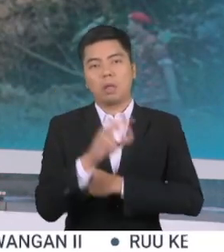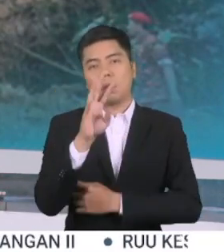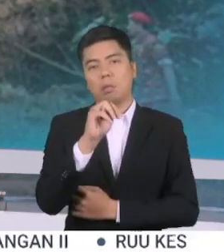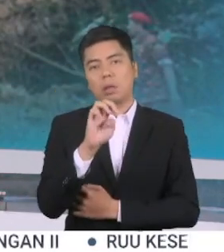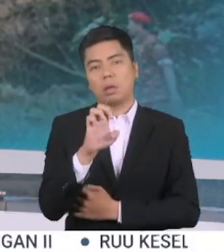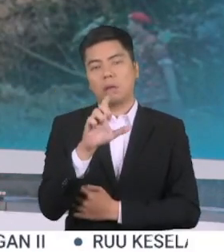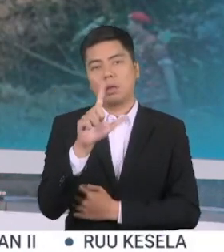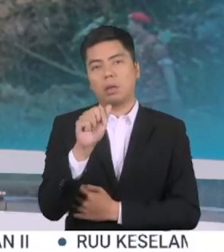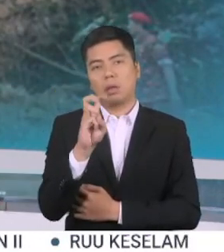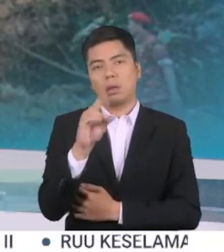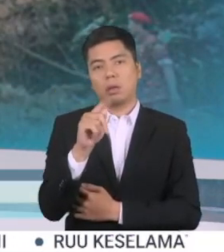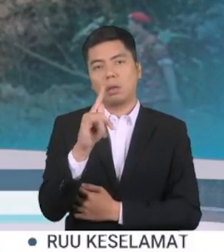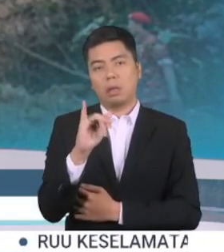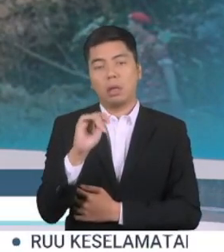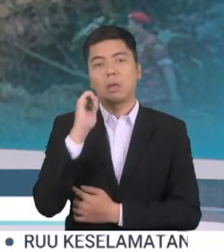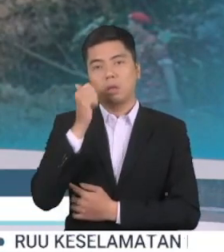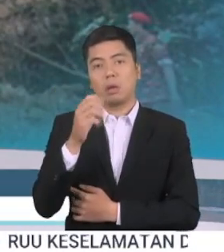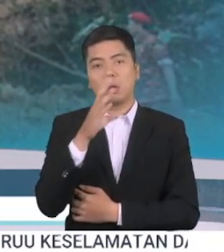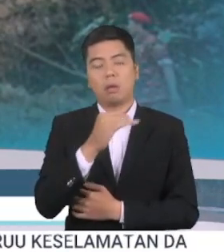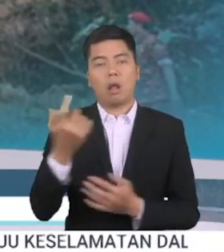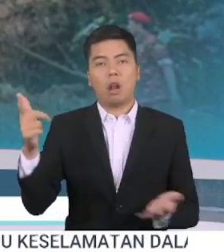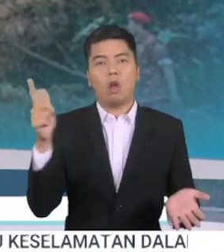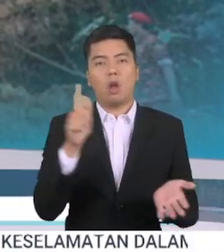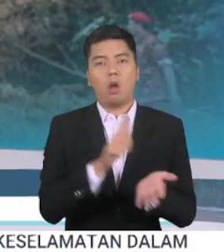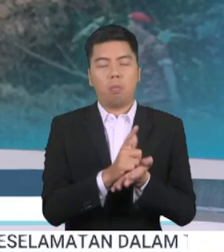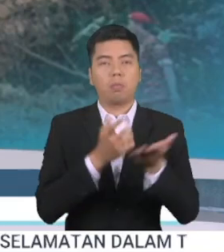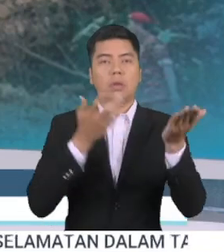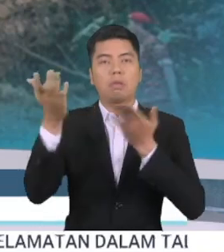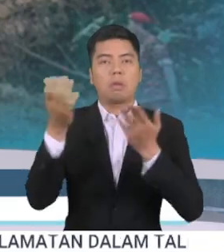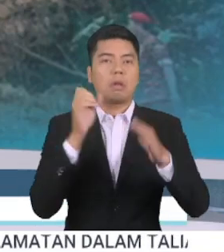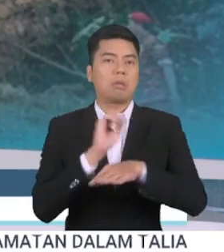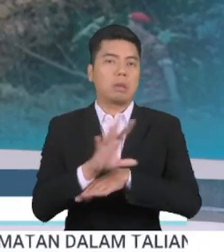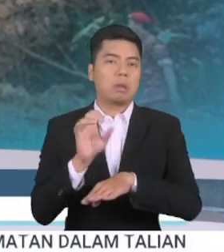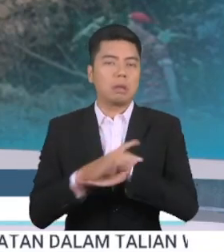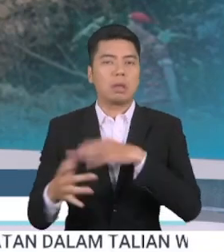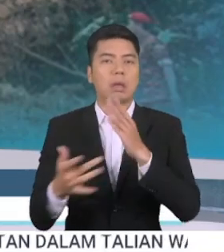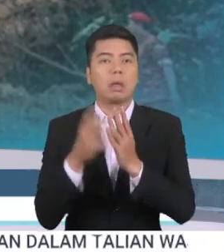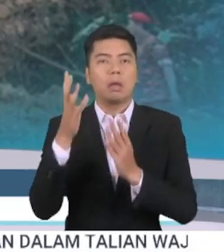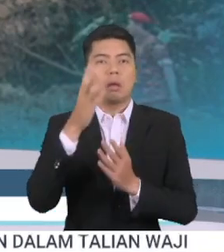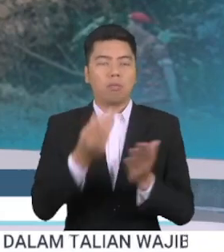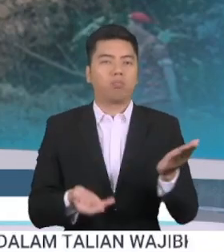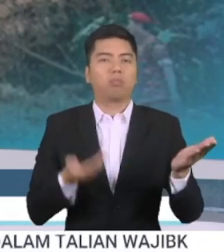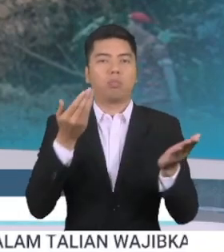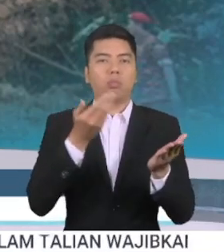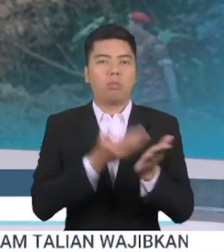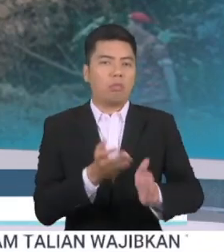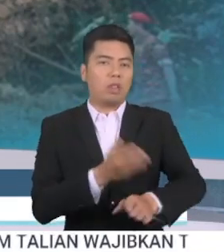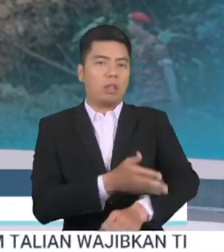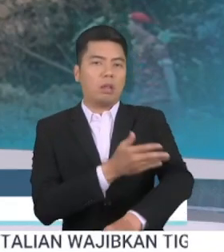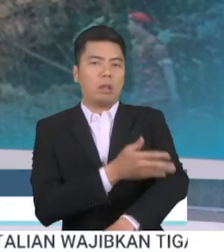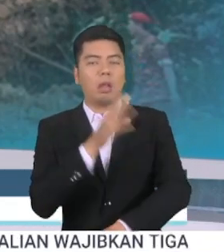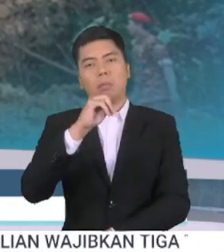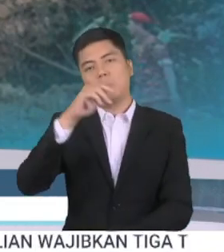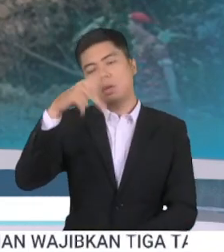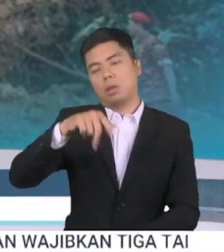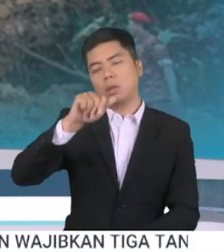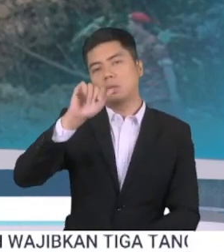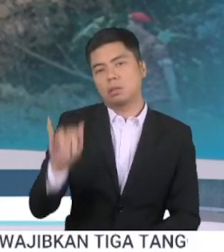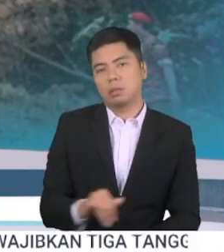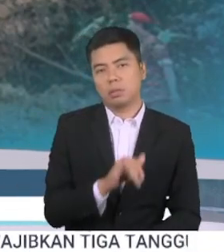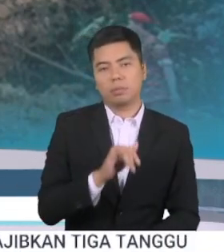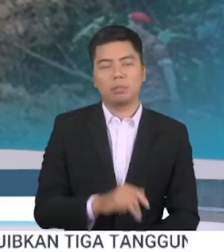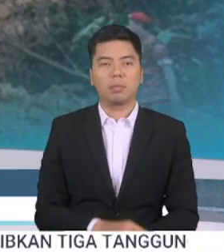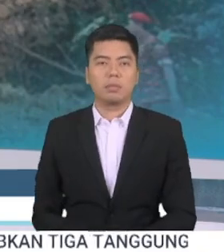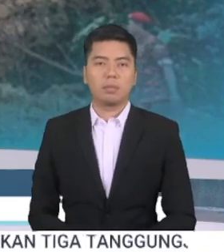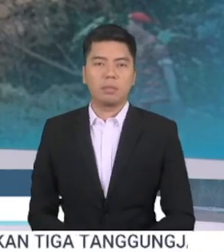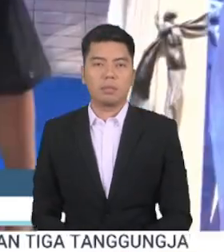E6 Taman Melawati esok. Serta laporan khidmat nasihat pakar teknikal dan cadangan pembaikan kepada Majlis Pembandaran Ampang Jaya MPAJ.